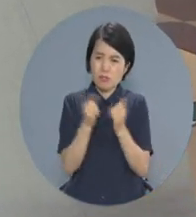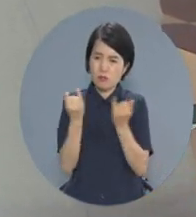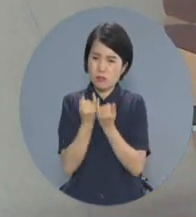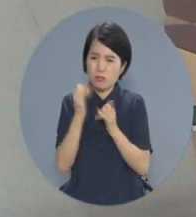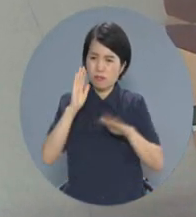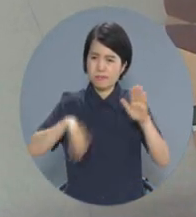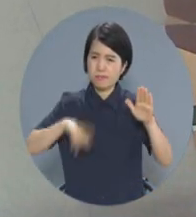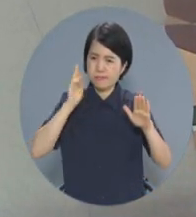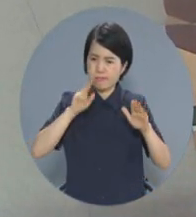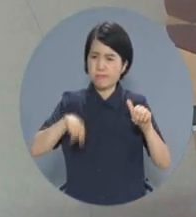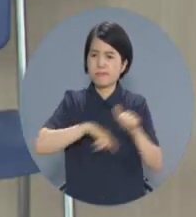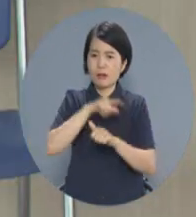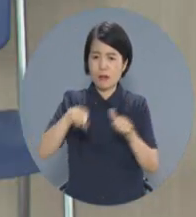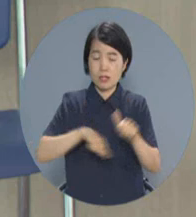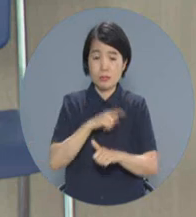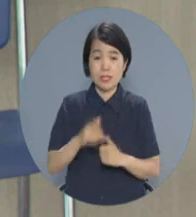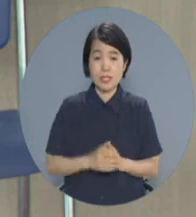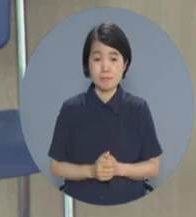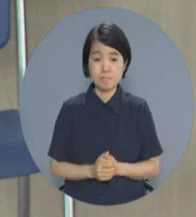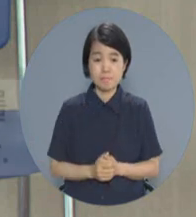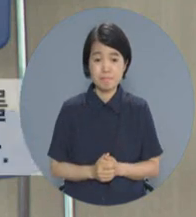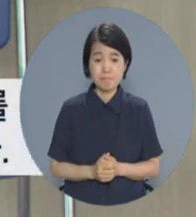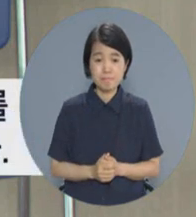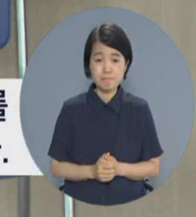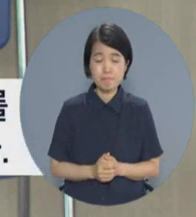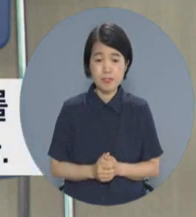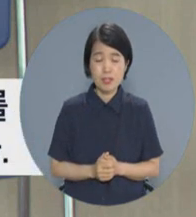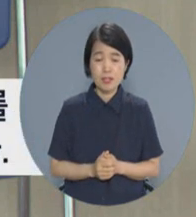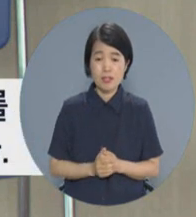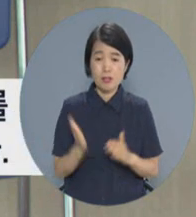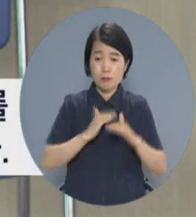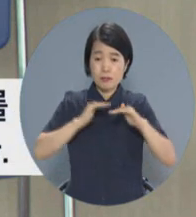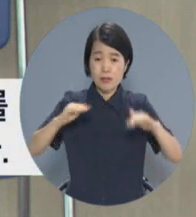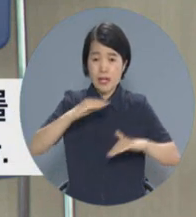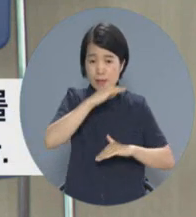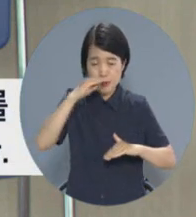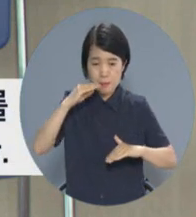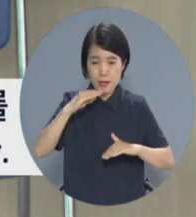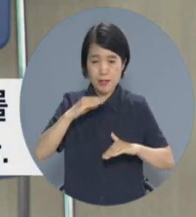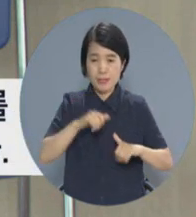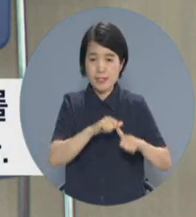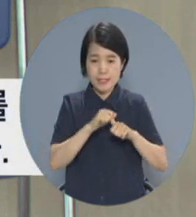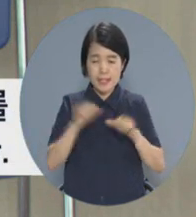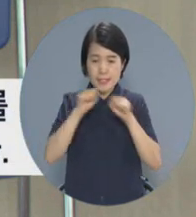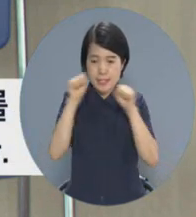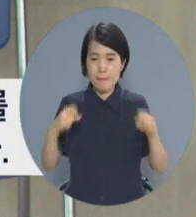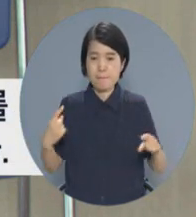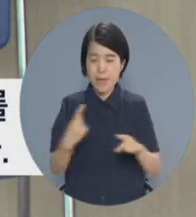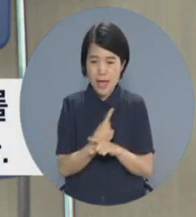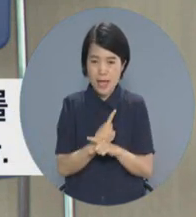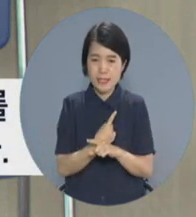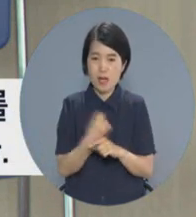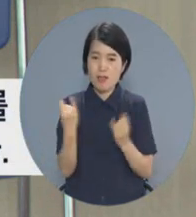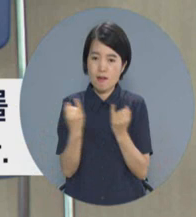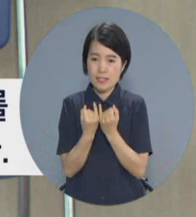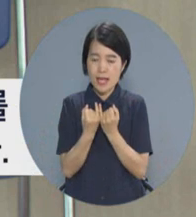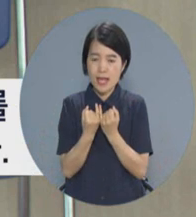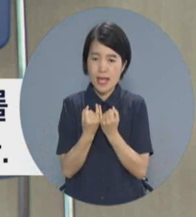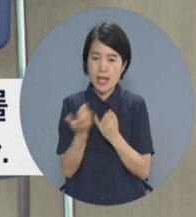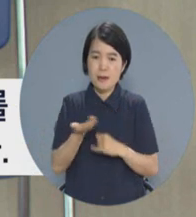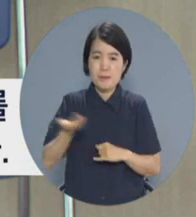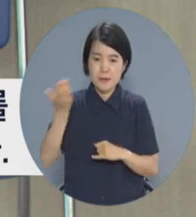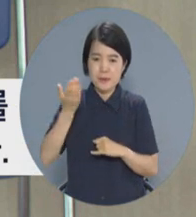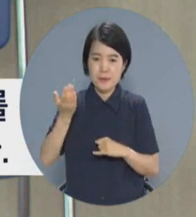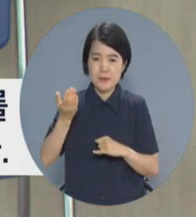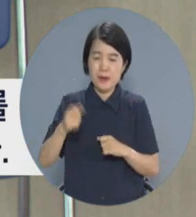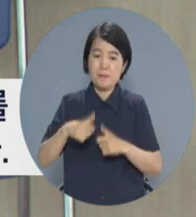주장이 나오는 배경입니다. 공정하고 이제 합리적으로 바꿔서 인사 시스템 개선을 해서 그렇게 퍼센트를 끌어올릴